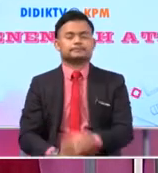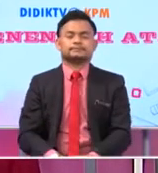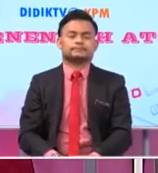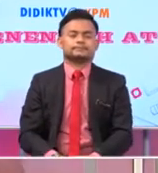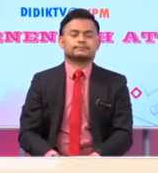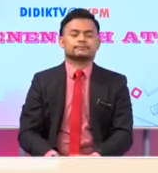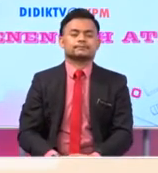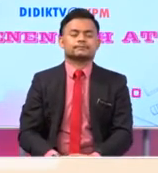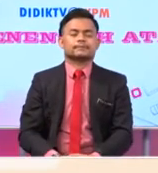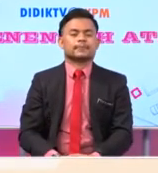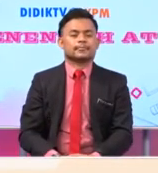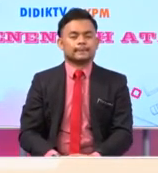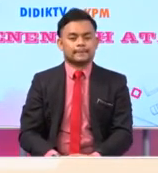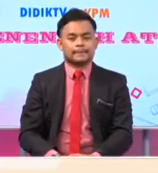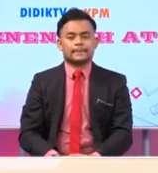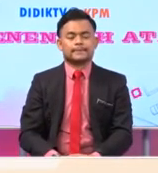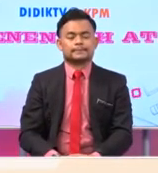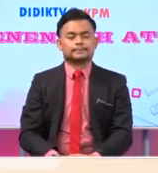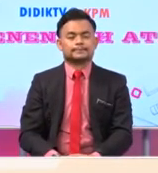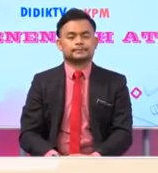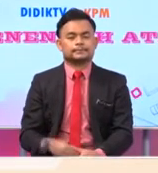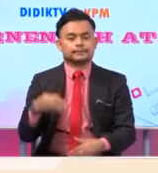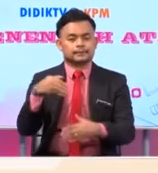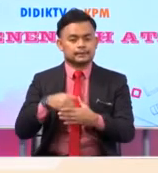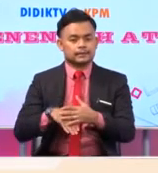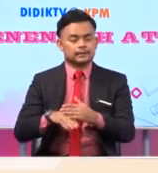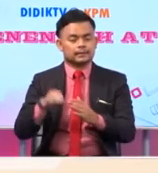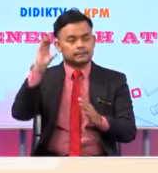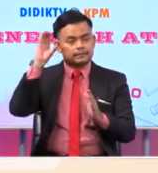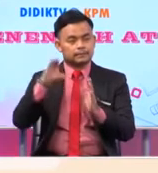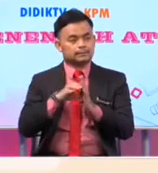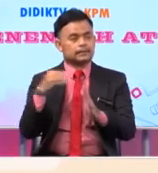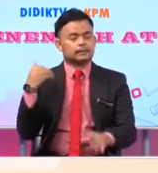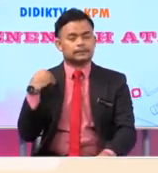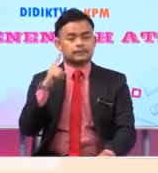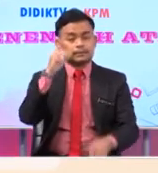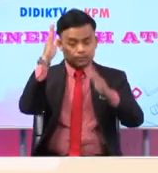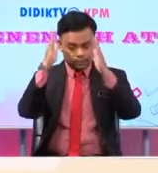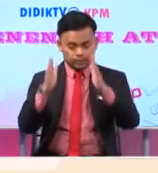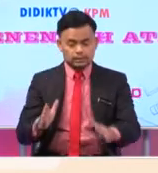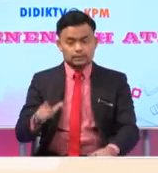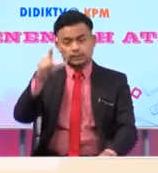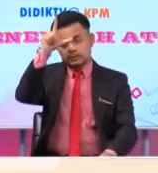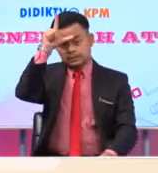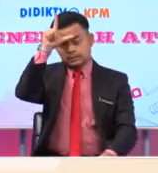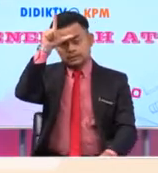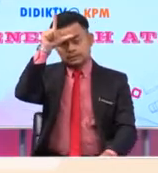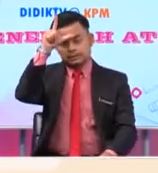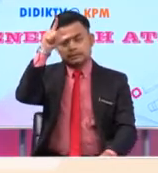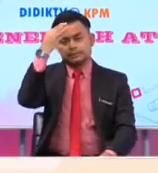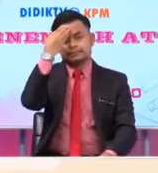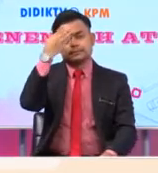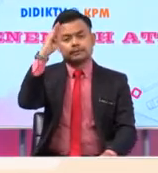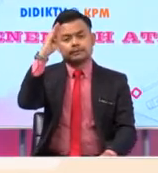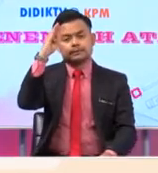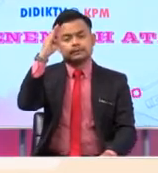nampak dalam gambar ini Oh lagi sampai nih nampak ada seorang lelaki wuih remaja lelaki bagi makan dekat